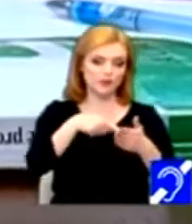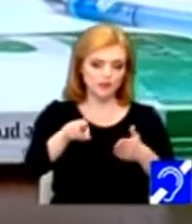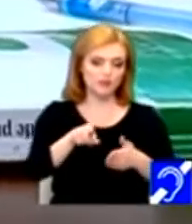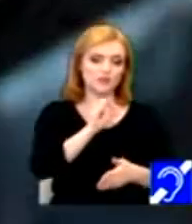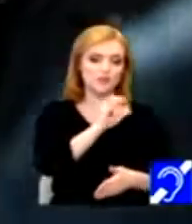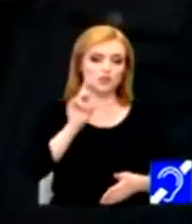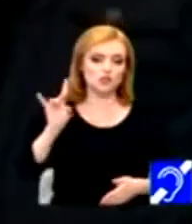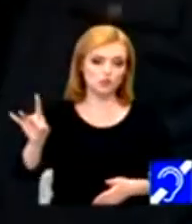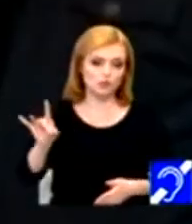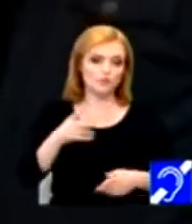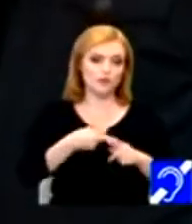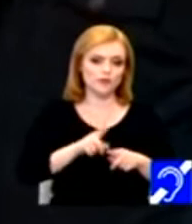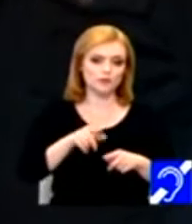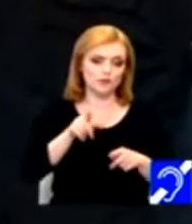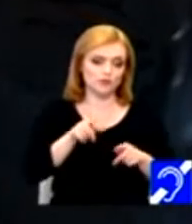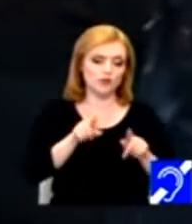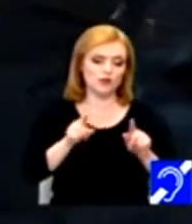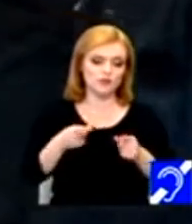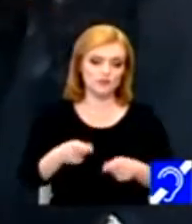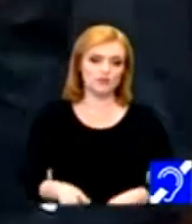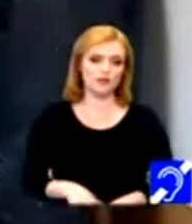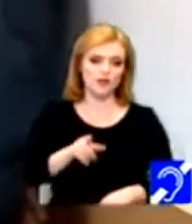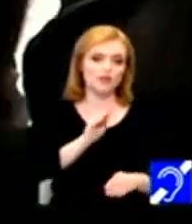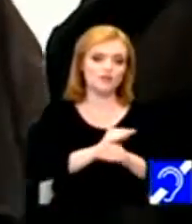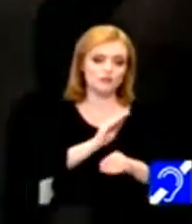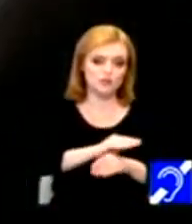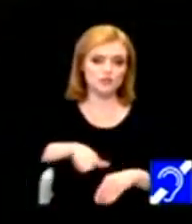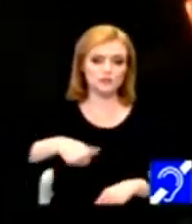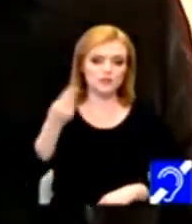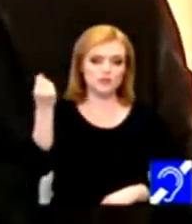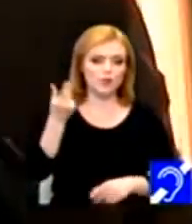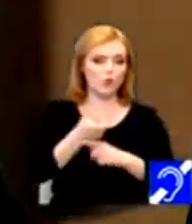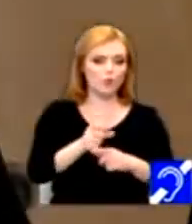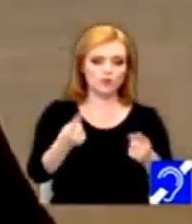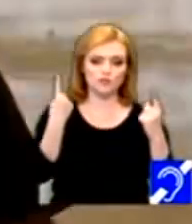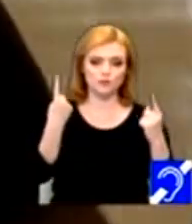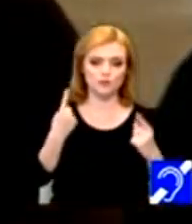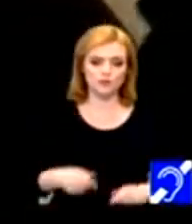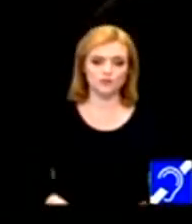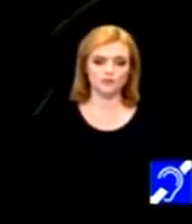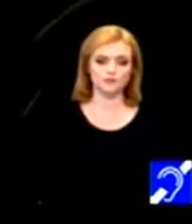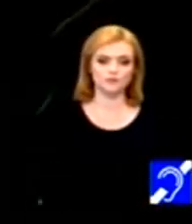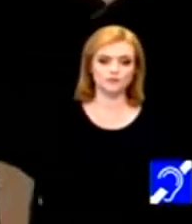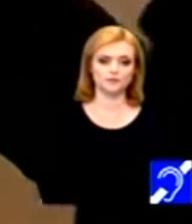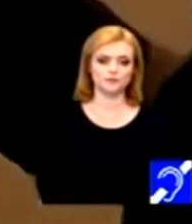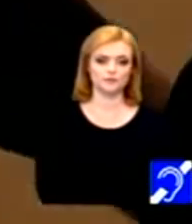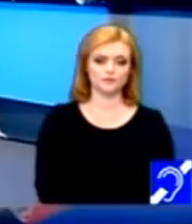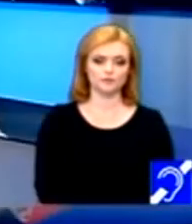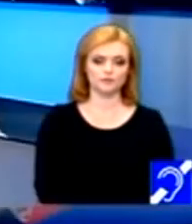al doilea dosar penal pe numele lui Vlad Filat, în care este acuzat de spălare de bani în proporții deosebit de mari.